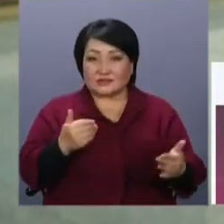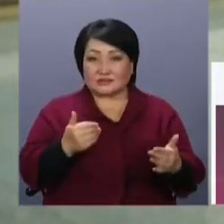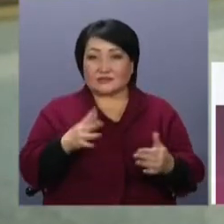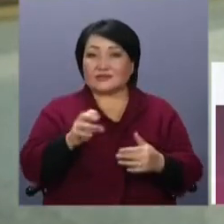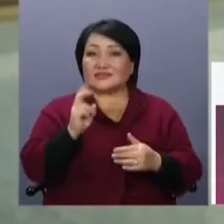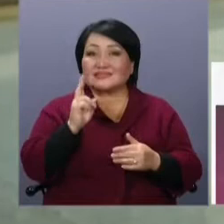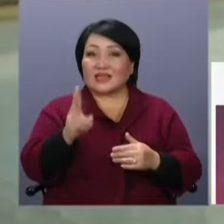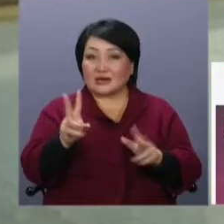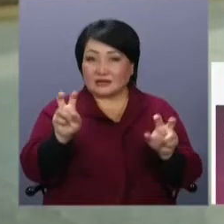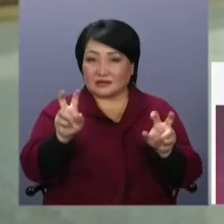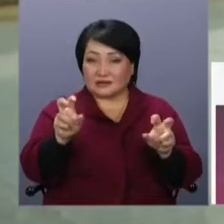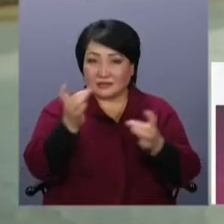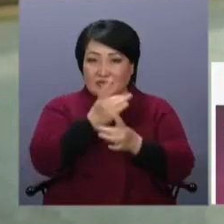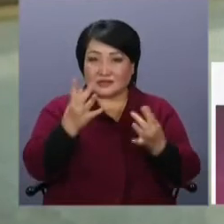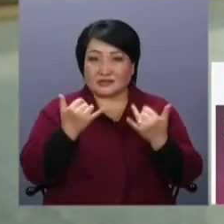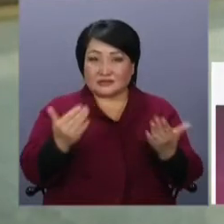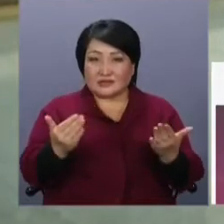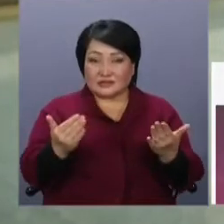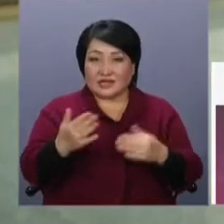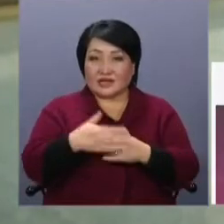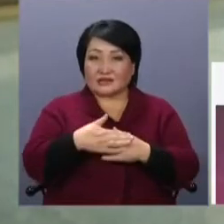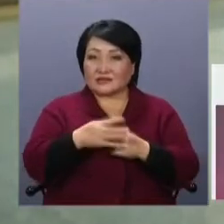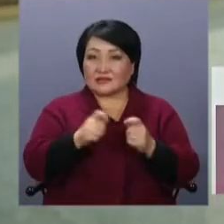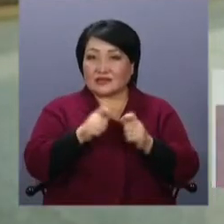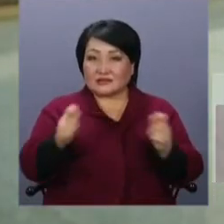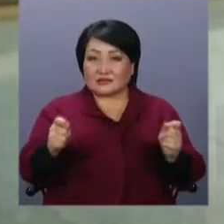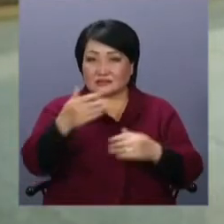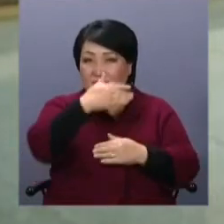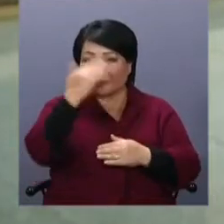арналған ашық аспан астындағы музей ашылады. Сонымен қатар,